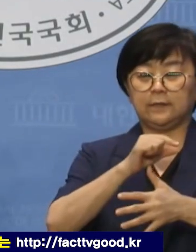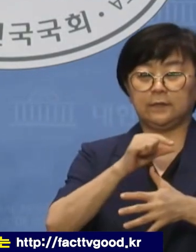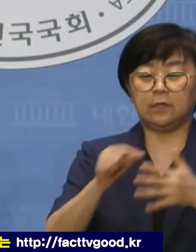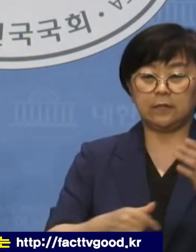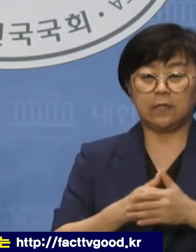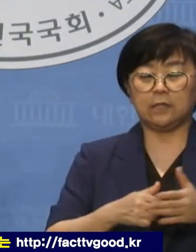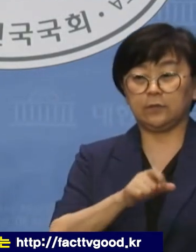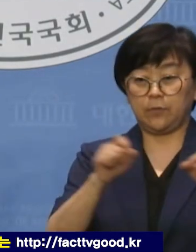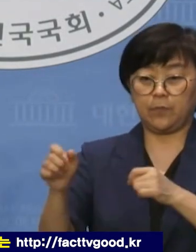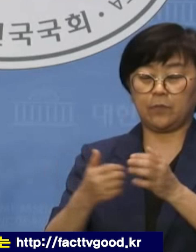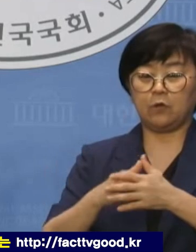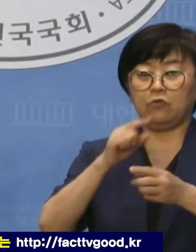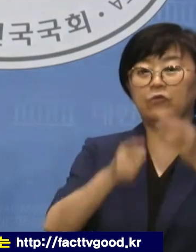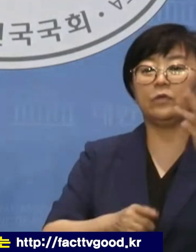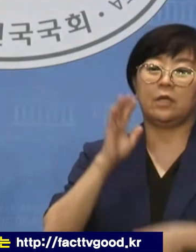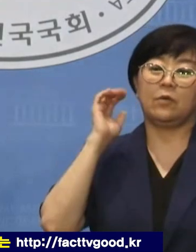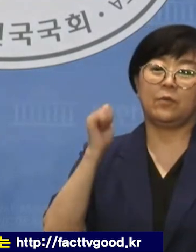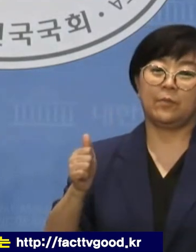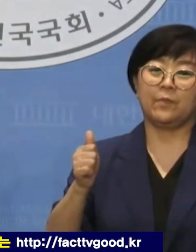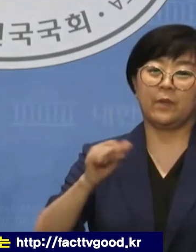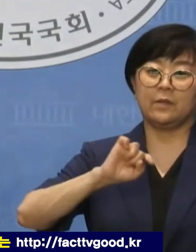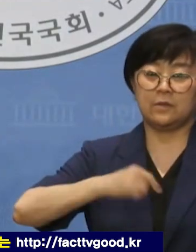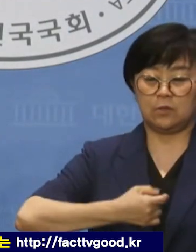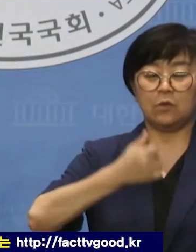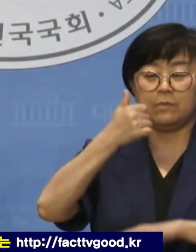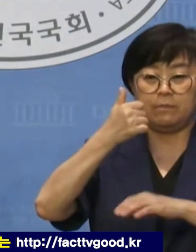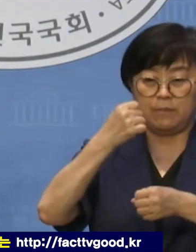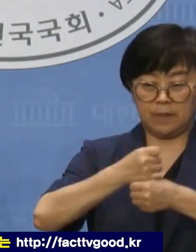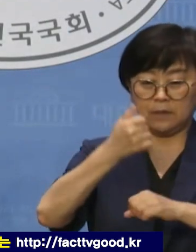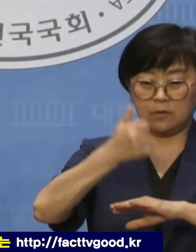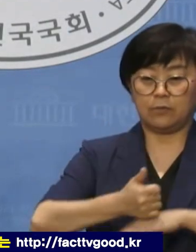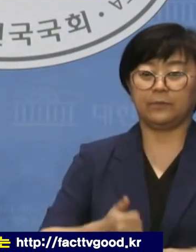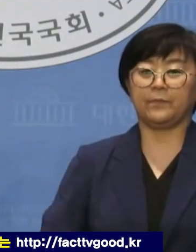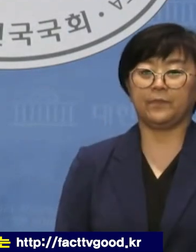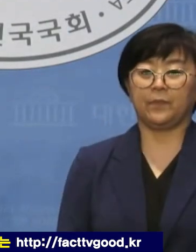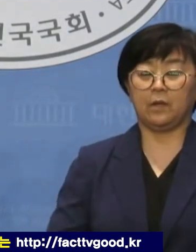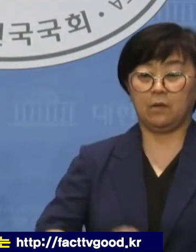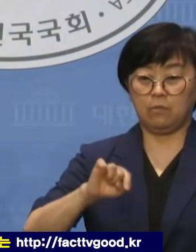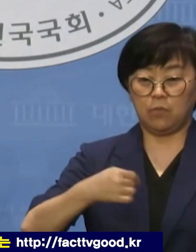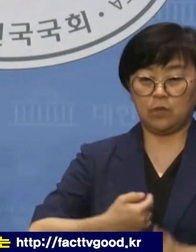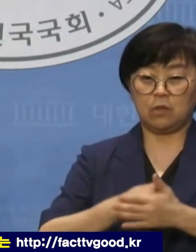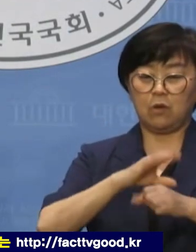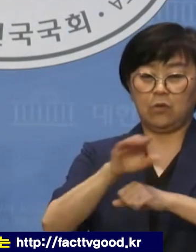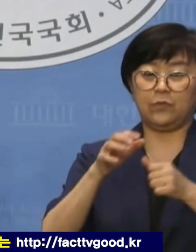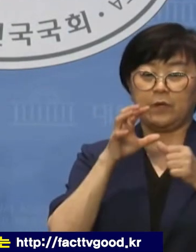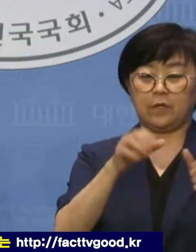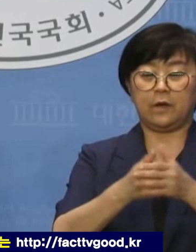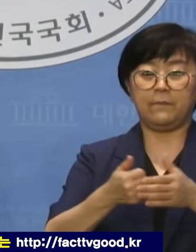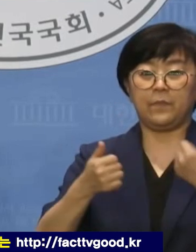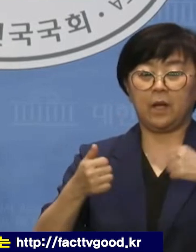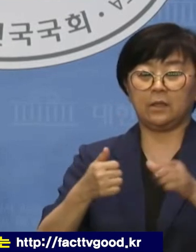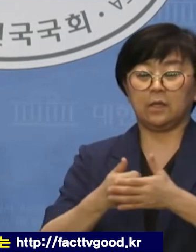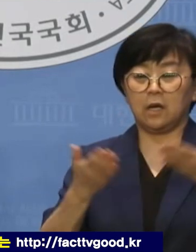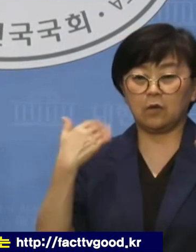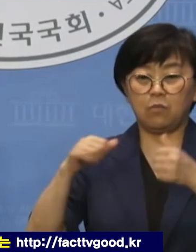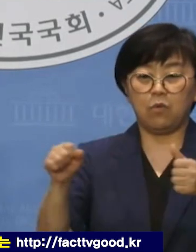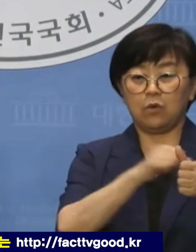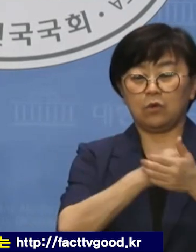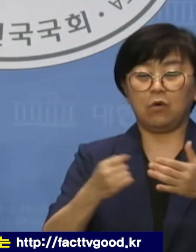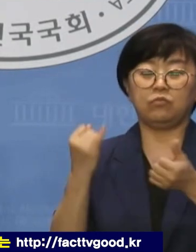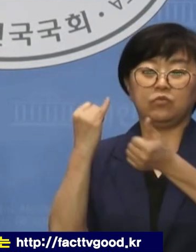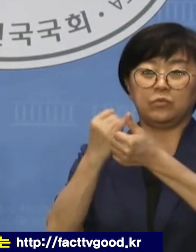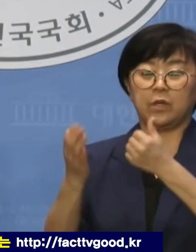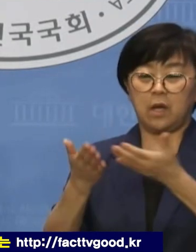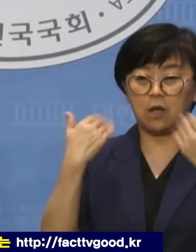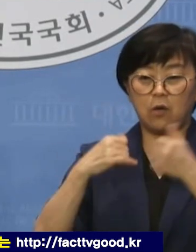지연했습니다. 모두 윤석열 대통령이 자초한 결과입니다. 본인의 언론 탄압, 아들 학교폭력,